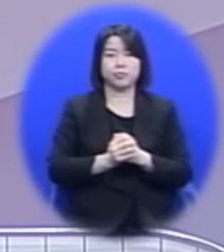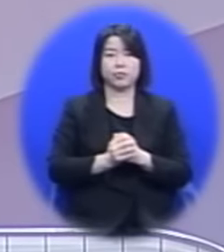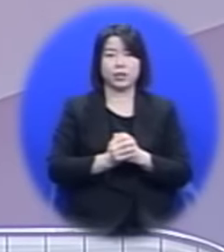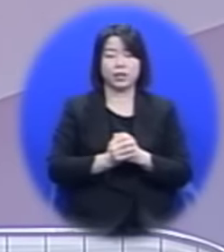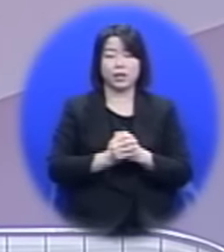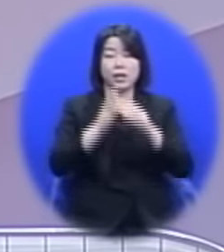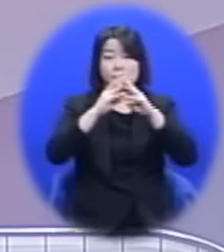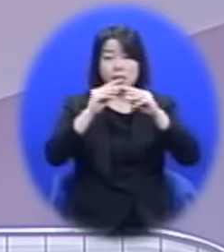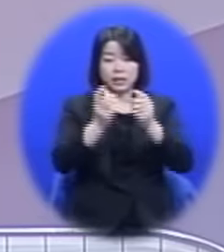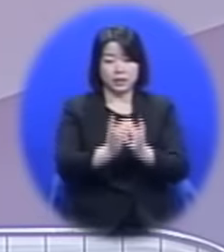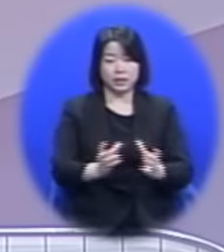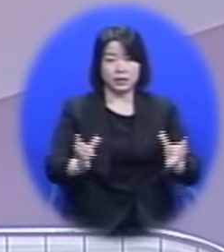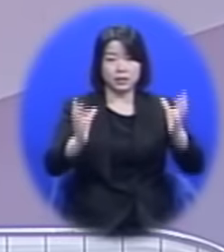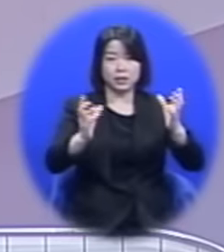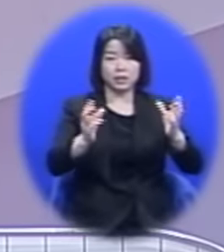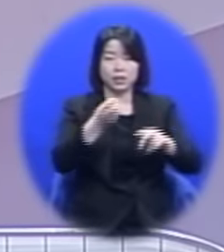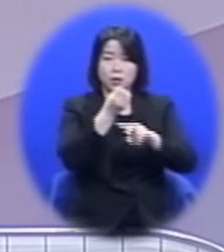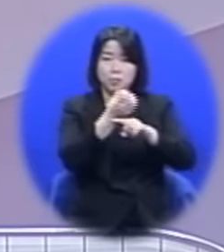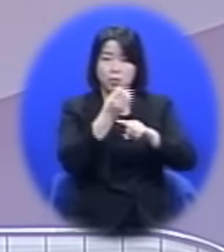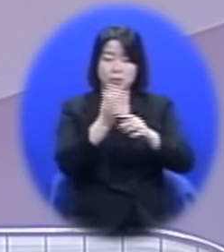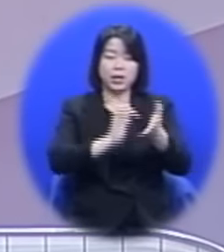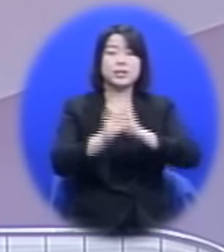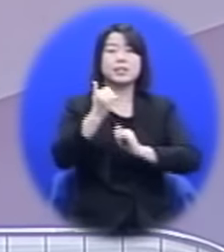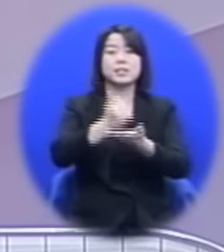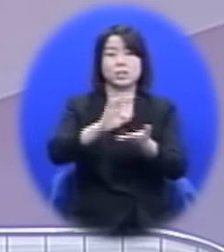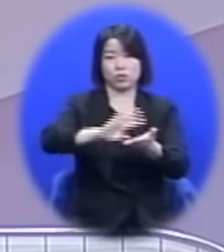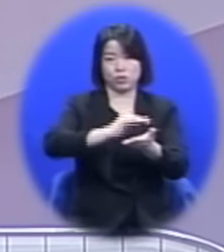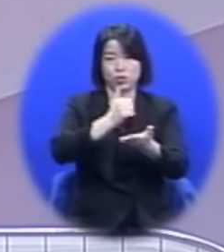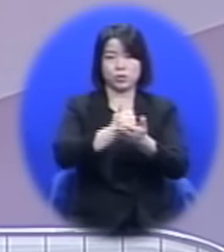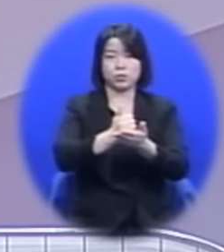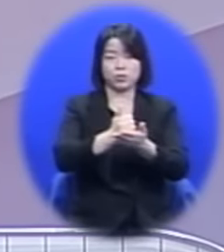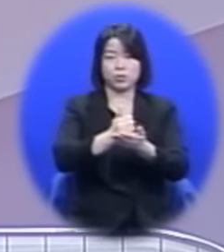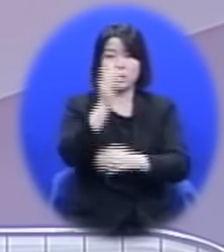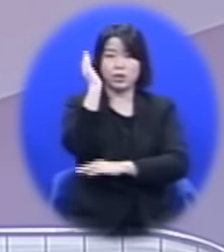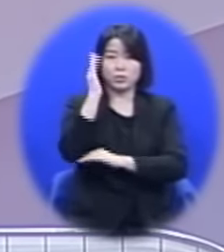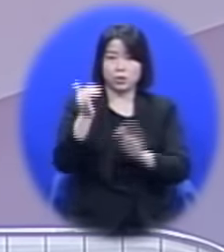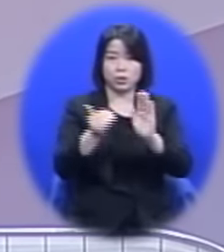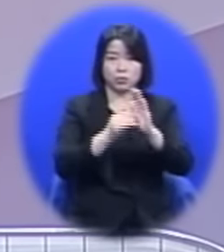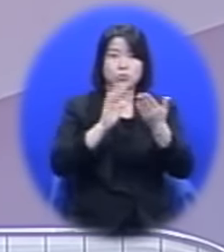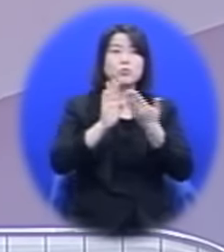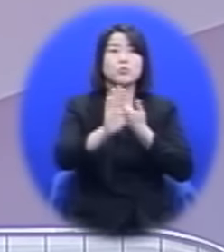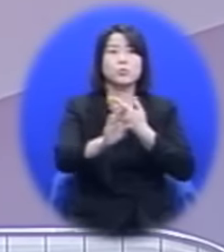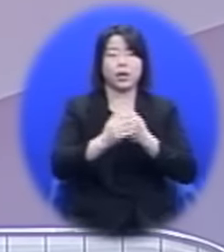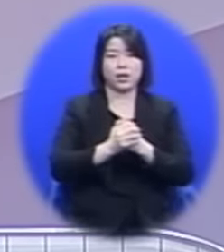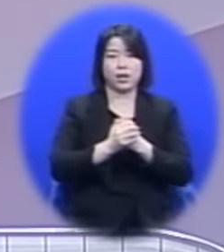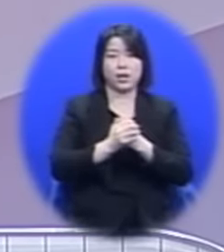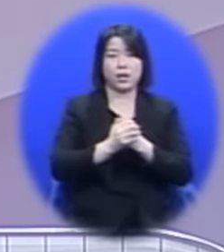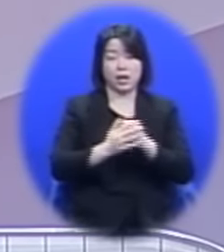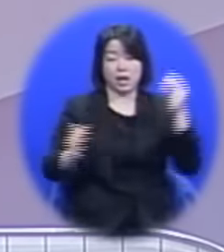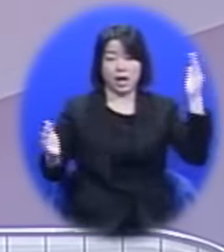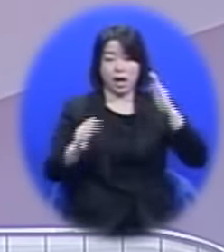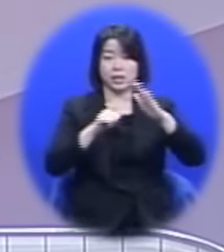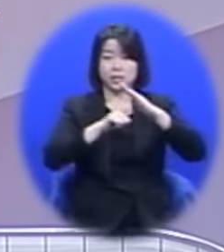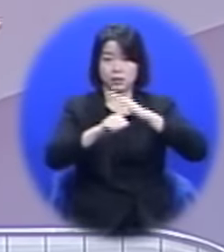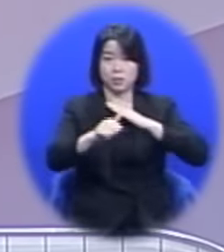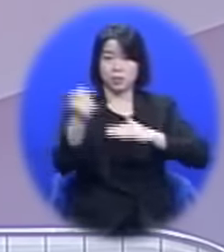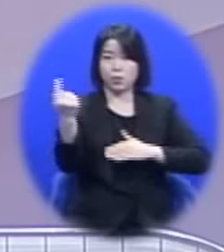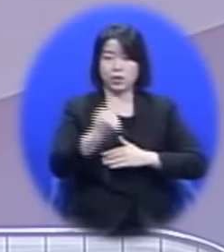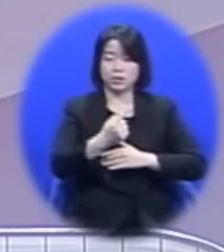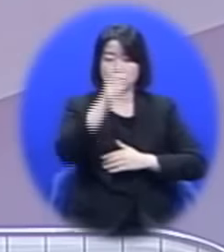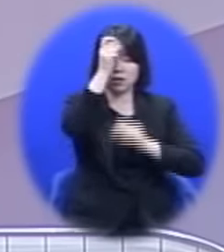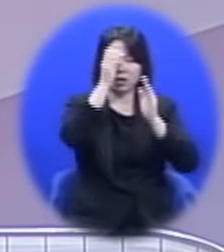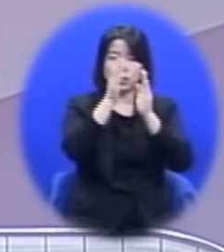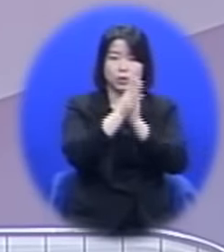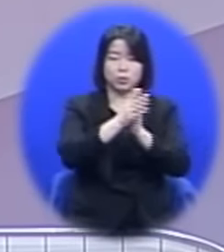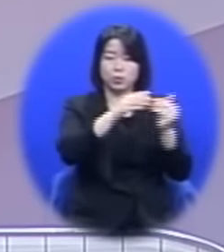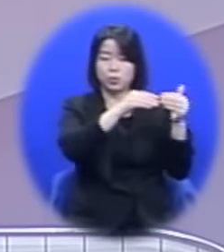질그릇에 담긴 보배 예수 그리스도. 설교가 끝나고 난 다음에 그 학생 대표가 나와서 기도 인도를